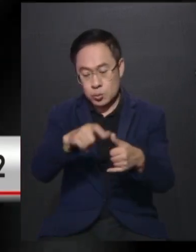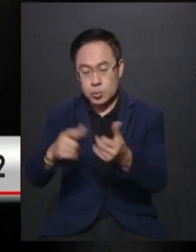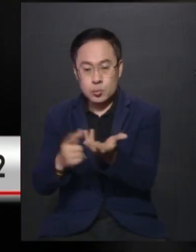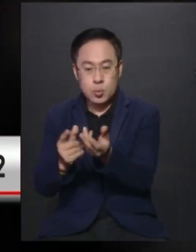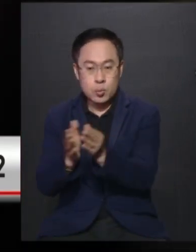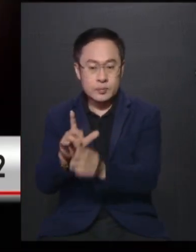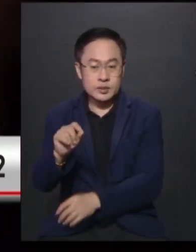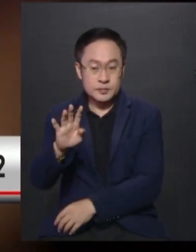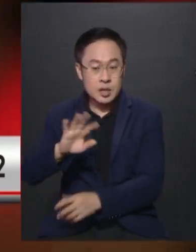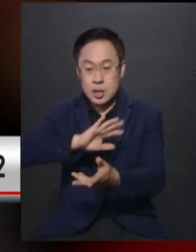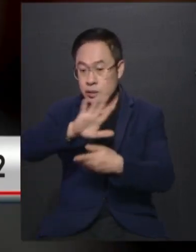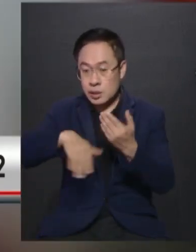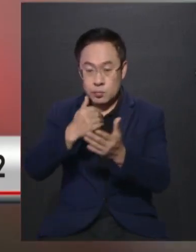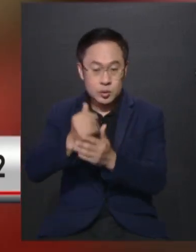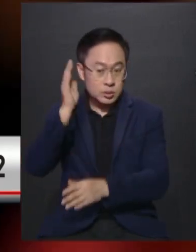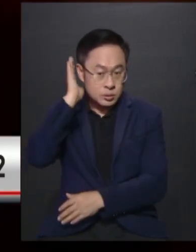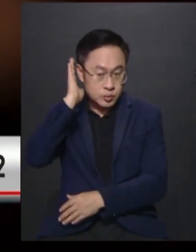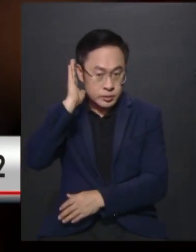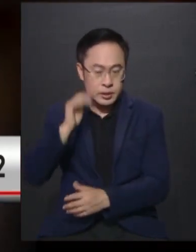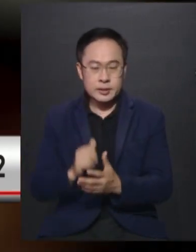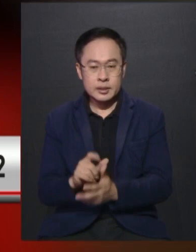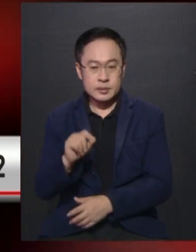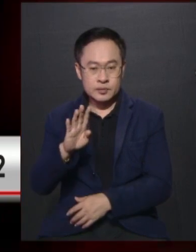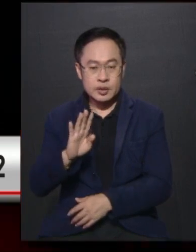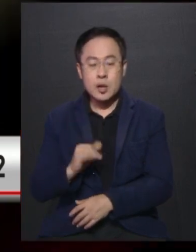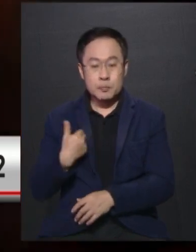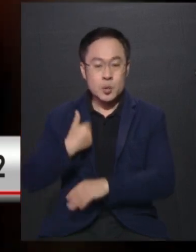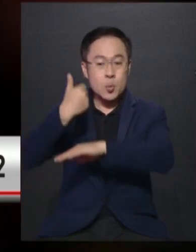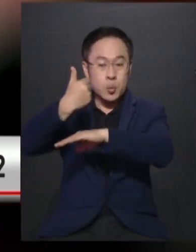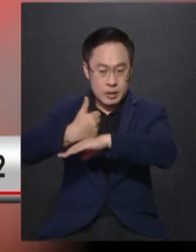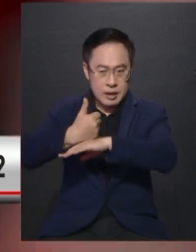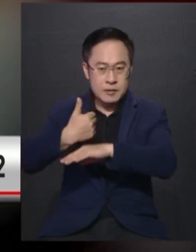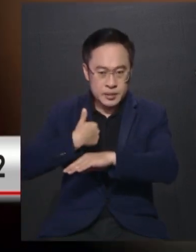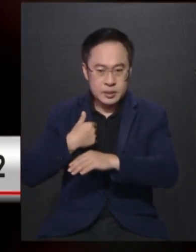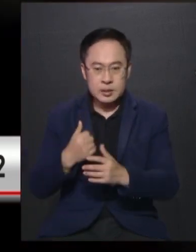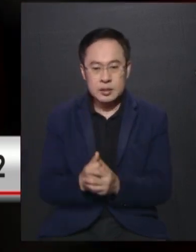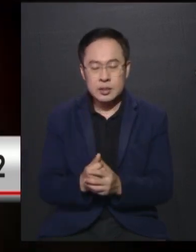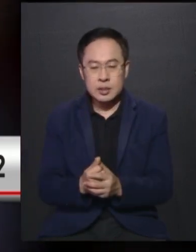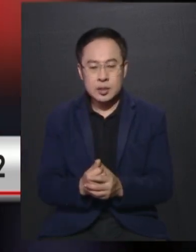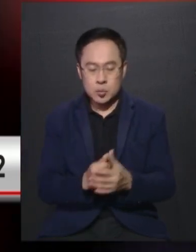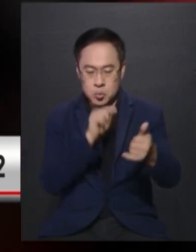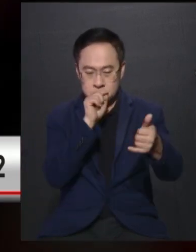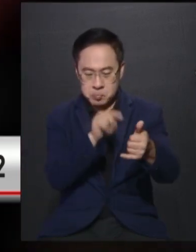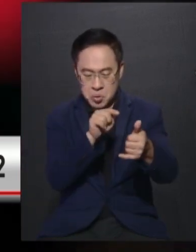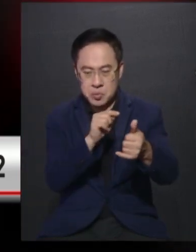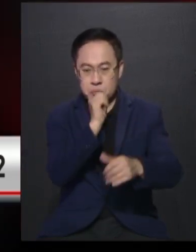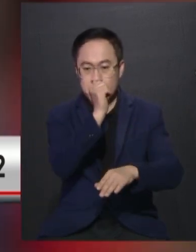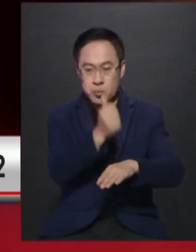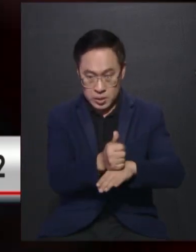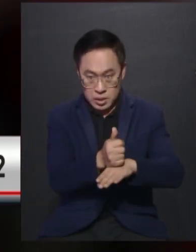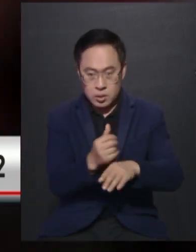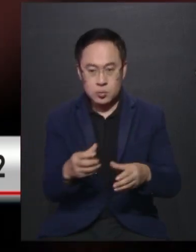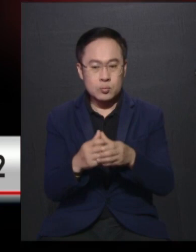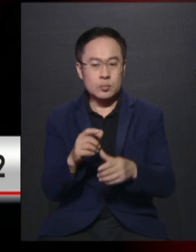และทั้งหมดนี้เป็นผู้ชายแล้วเขามีแกนนำด้วยนะชี้เฉพาะมาว่าแกนนำเนี่ยนะของ